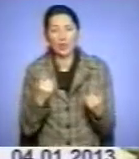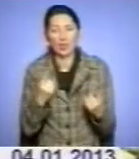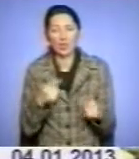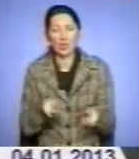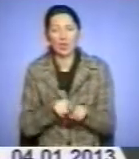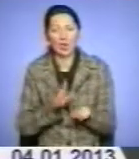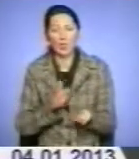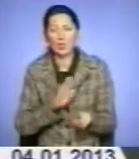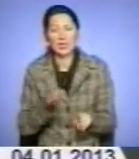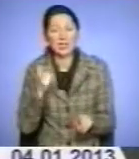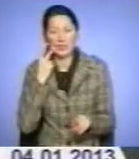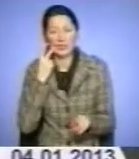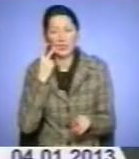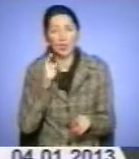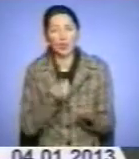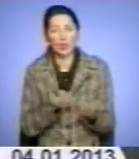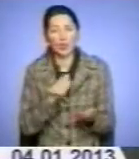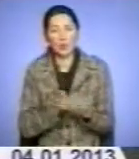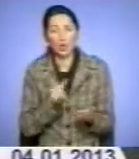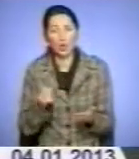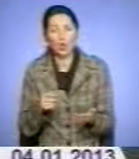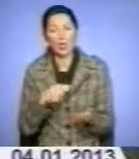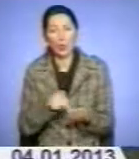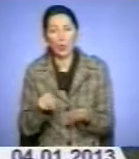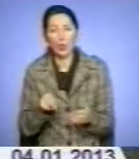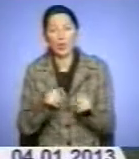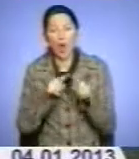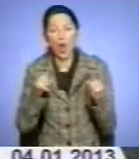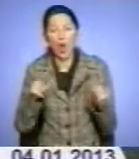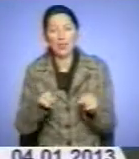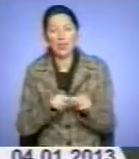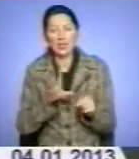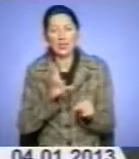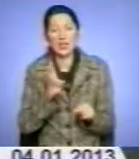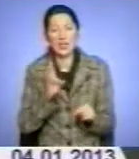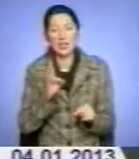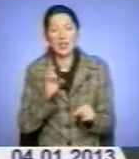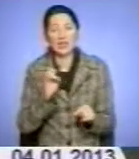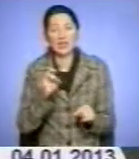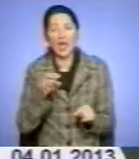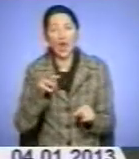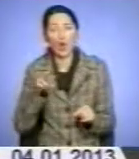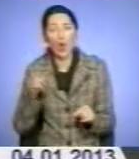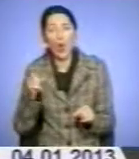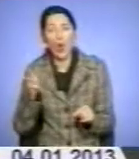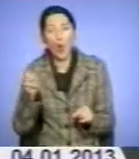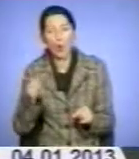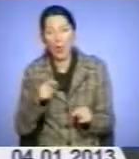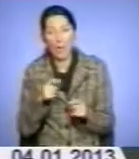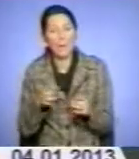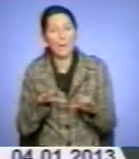завжди. Якщо людина придбала об'єкт нерухомого майна у минулому році та не встигла зареєструвати своє право